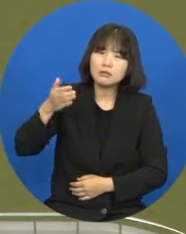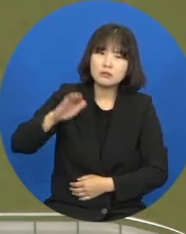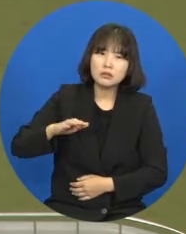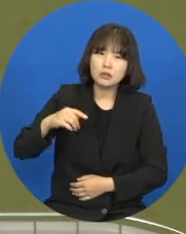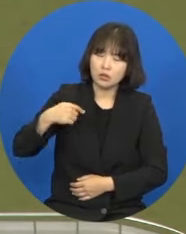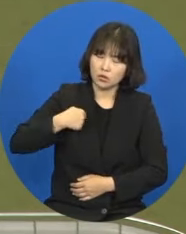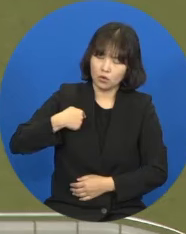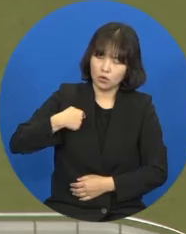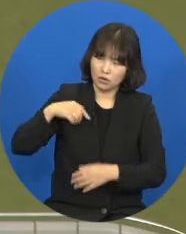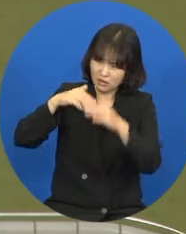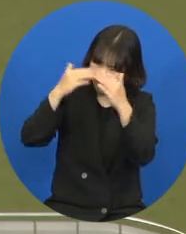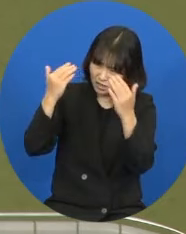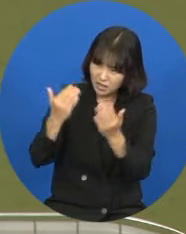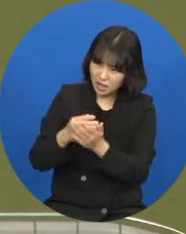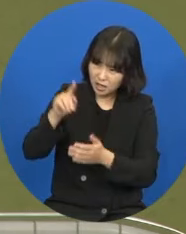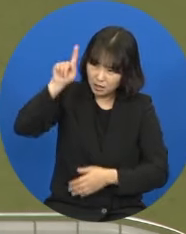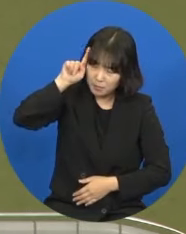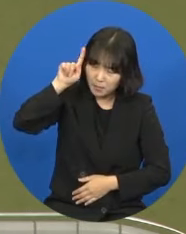다